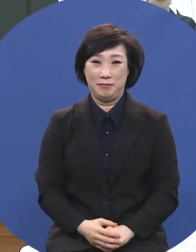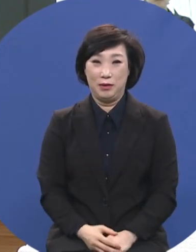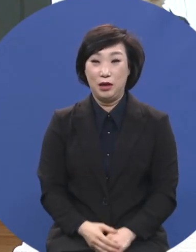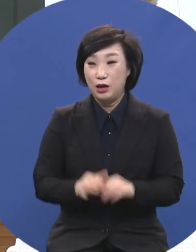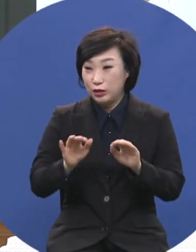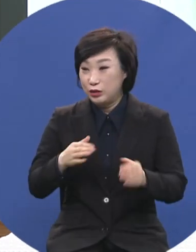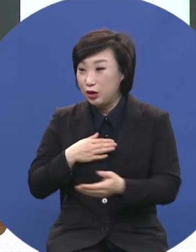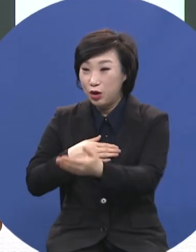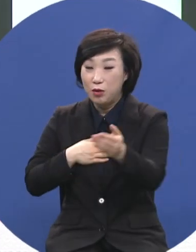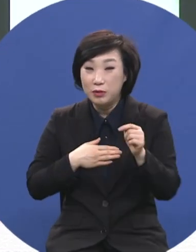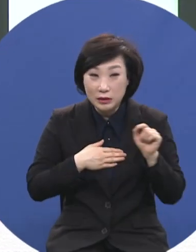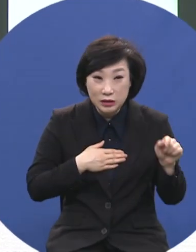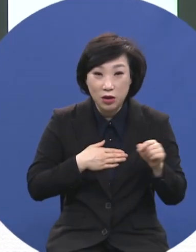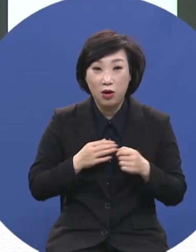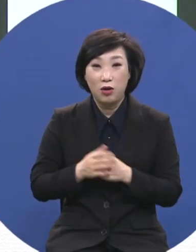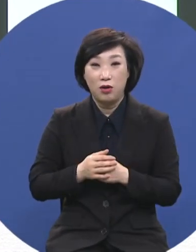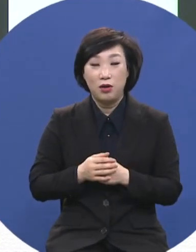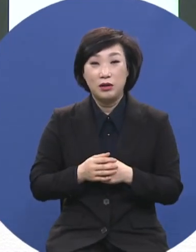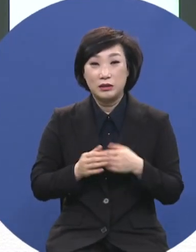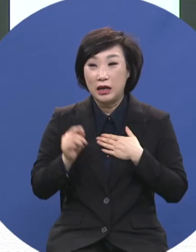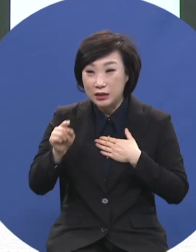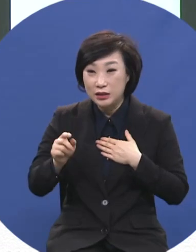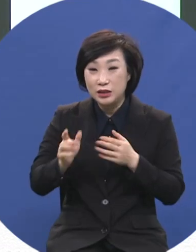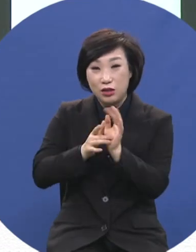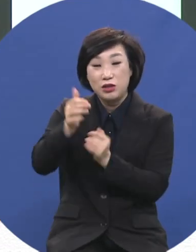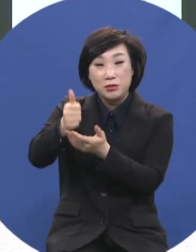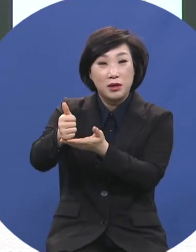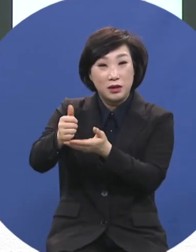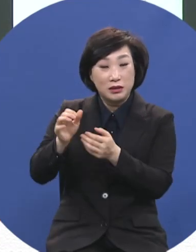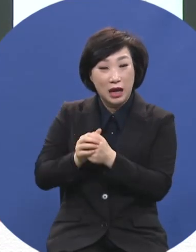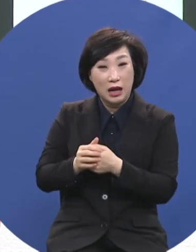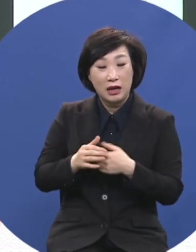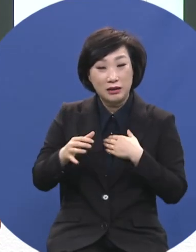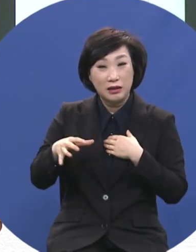근데 이것을 수용하기가 힘들다, 어렵다,